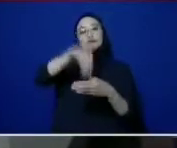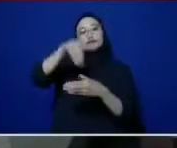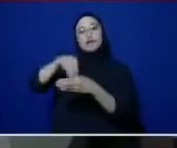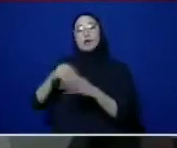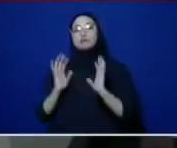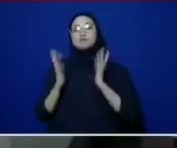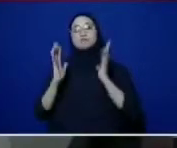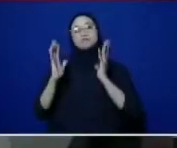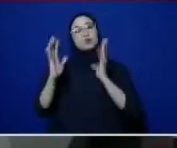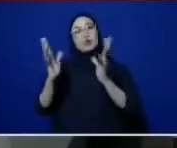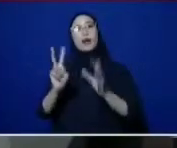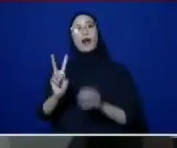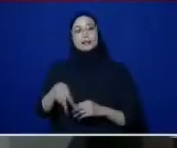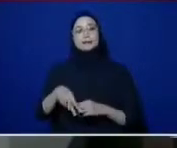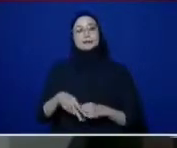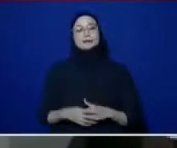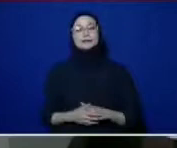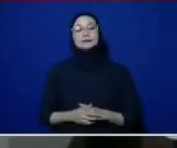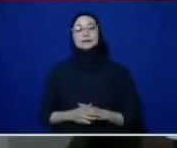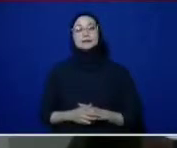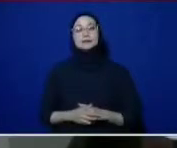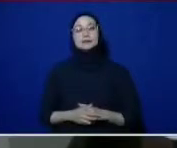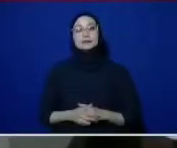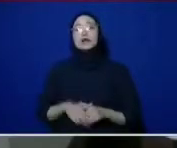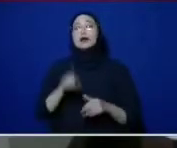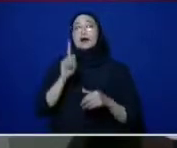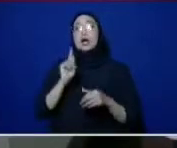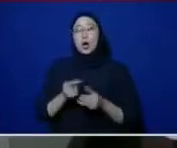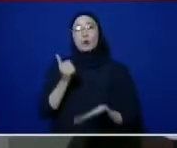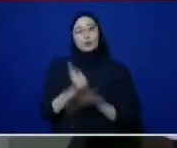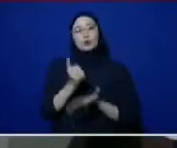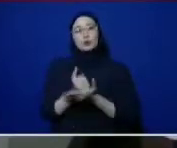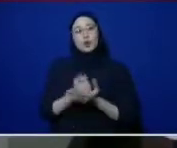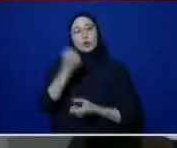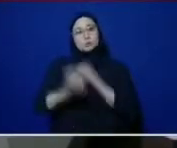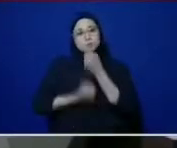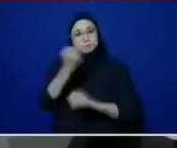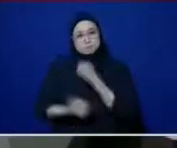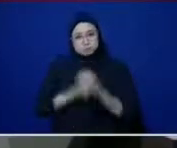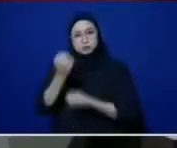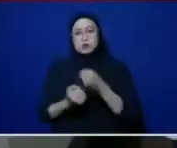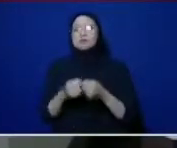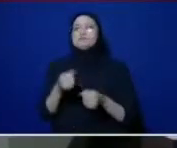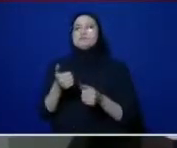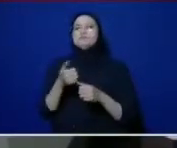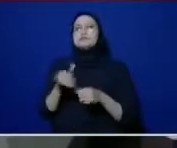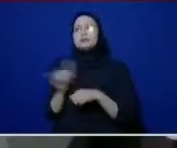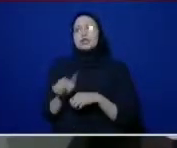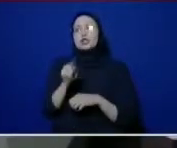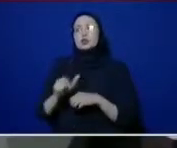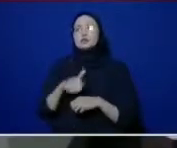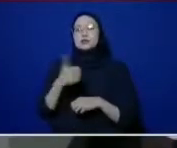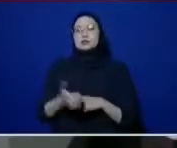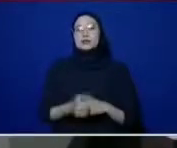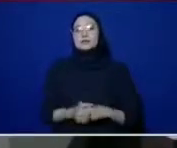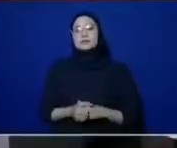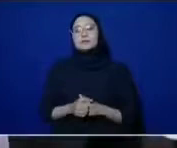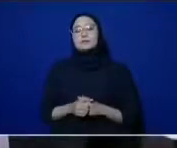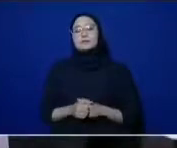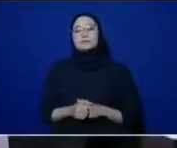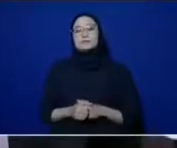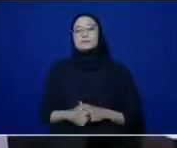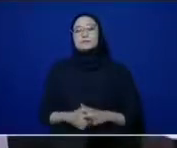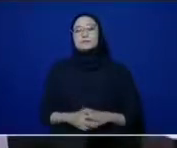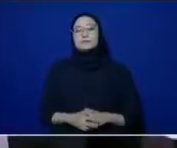memang pengawasannya ketat, kita bisa melakukan itu. Kalau pengawasan sebuah daerah kurang, pasti itu tidak. Baik, langsung juga ditanggapi